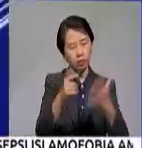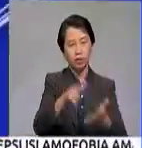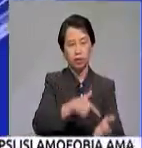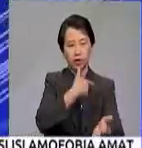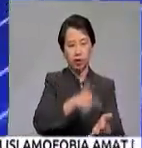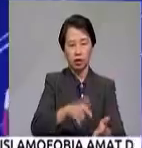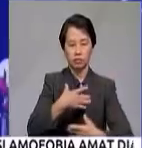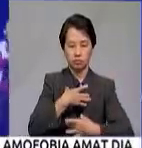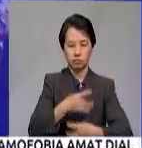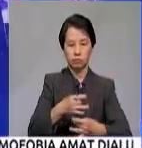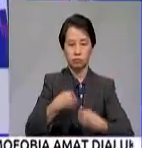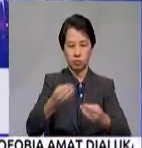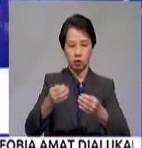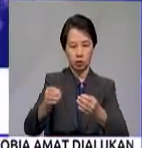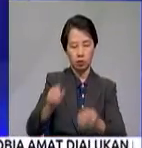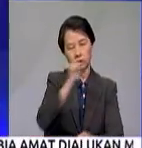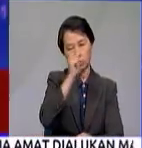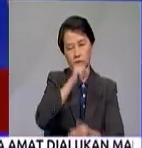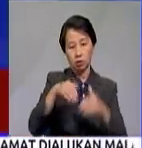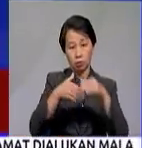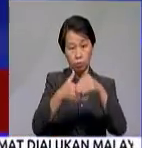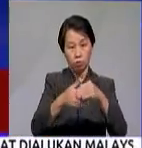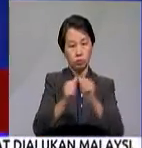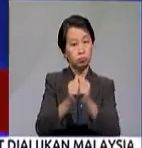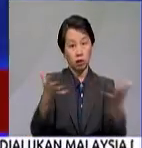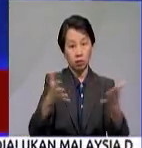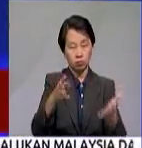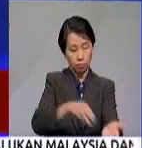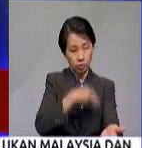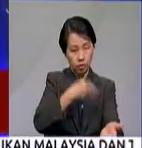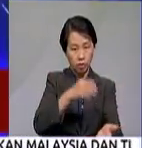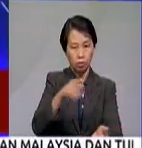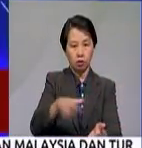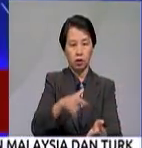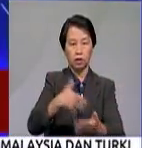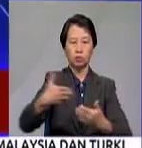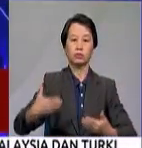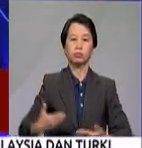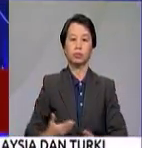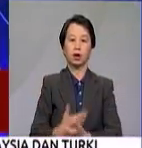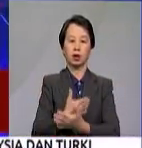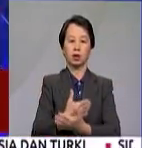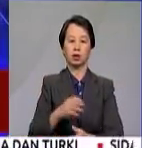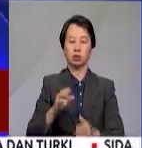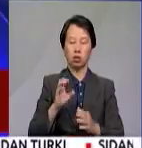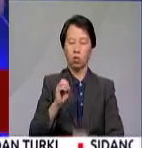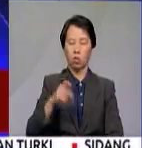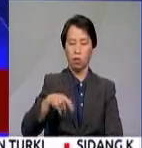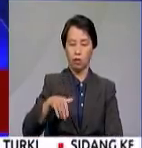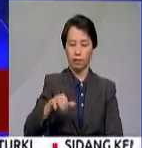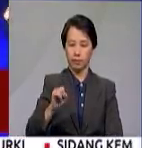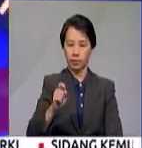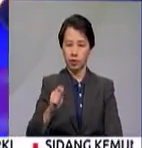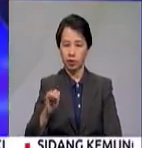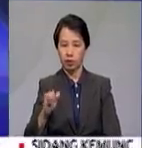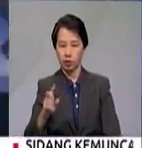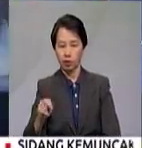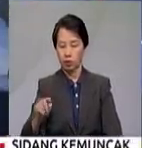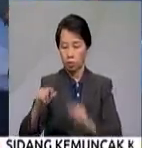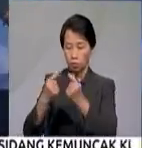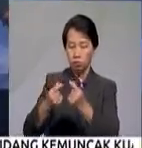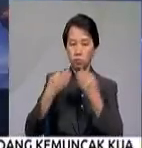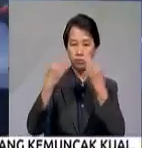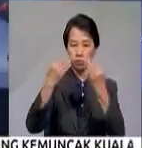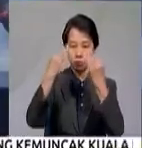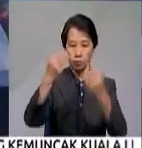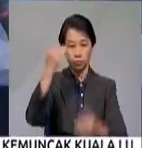peminatnya, EXO memberikan persembahan bonus tanpa muzik bagi lagu terbaru mereka, Obsession. EXO merupakan kumpulan penyanyi